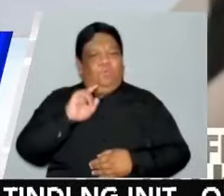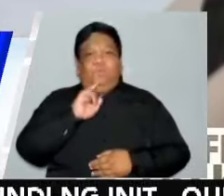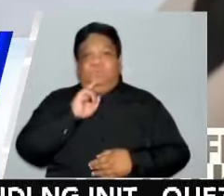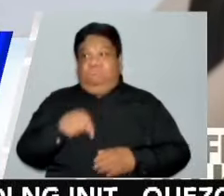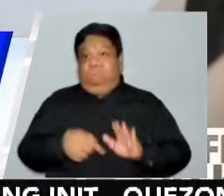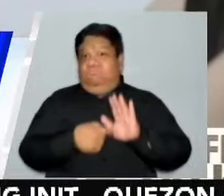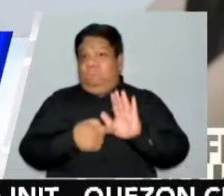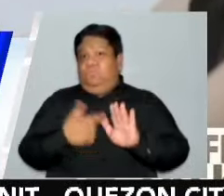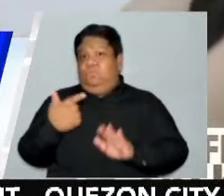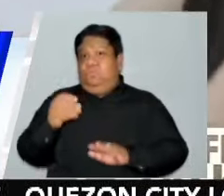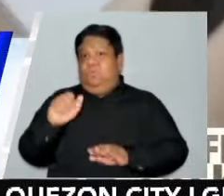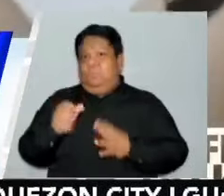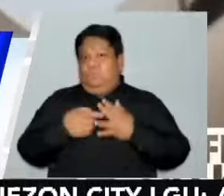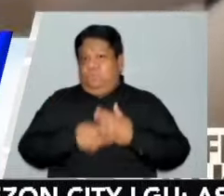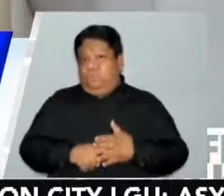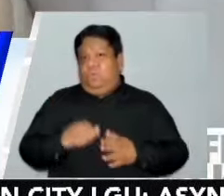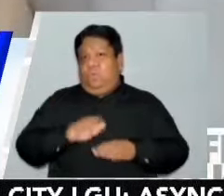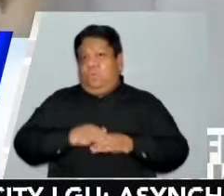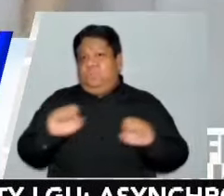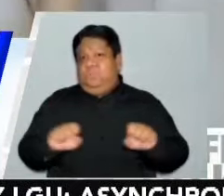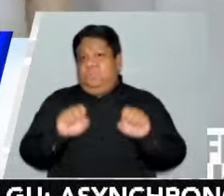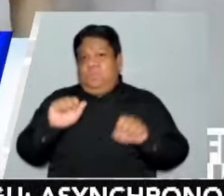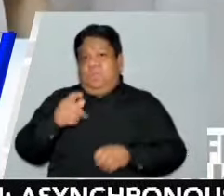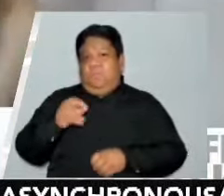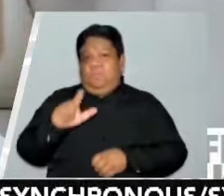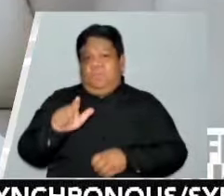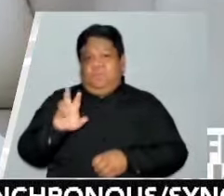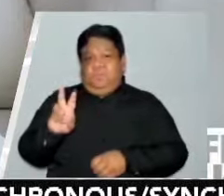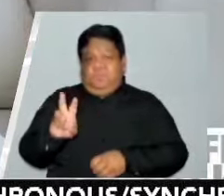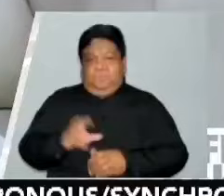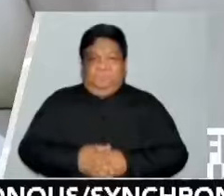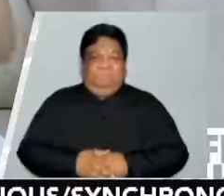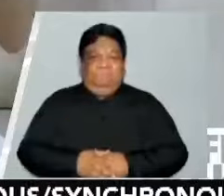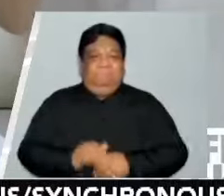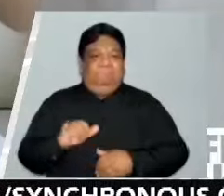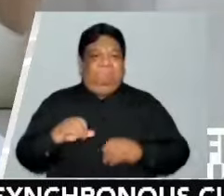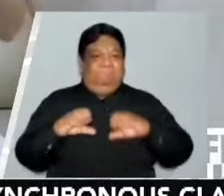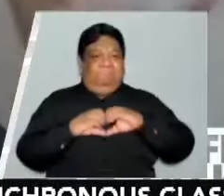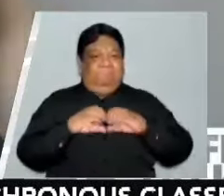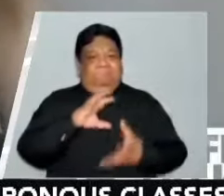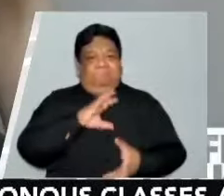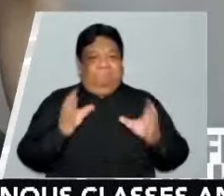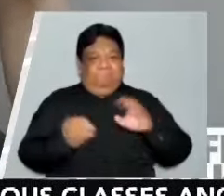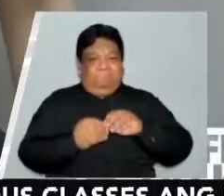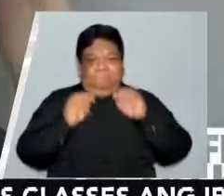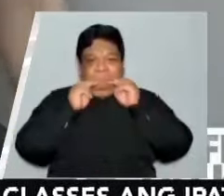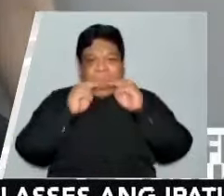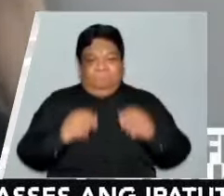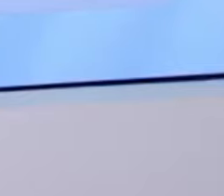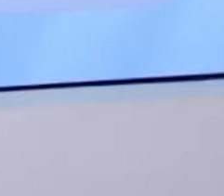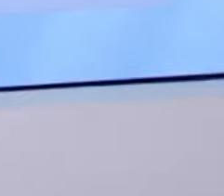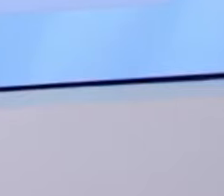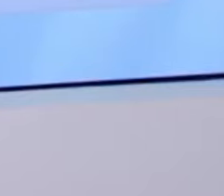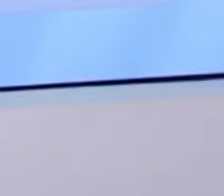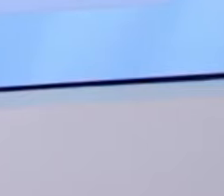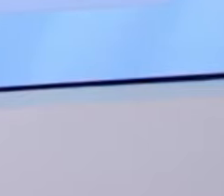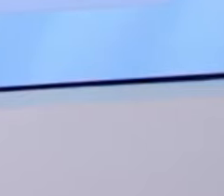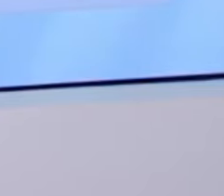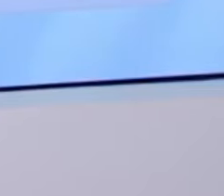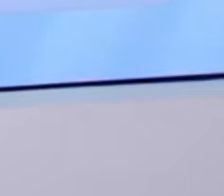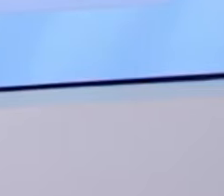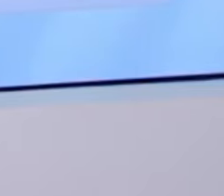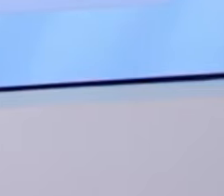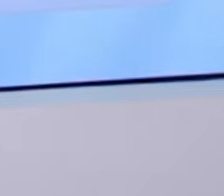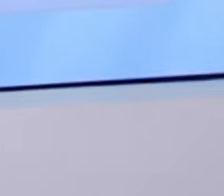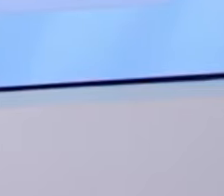simula sa Sabado, April 6. Nelson Canlas nagbabalita para sa GMA Integrated News. Huwag